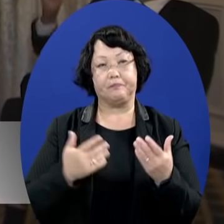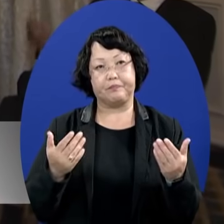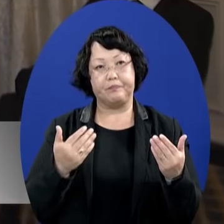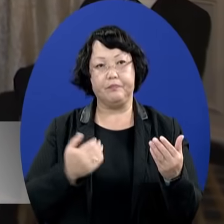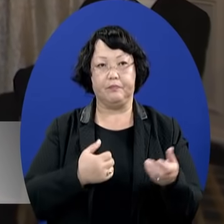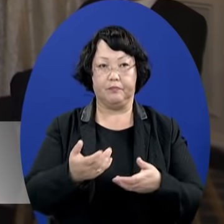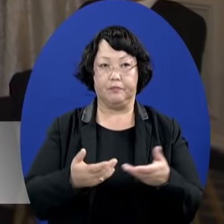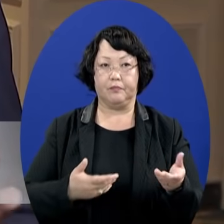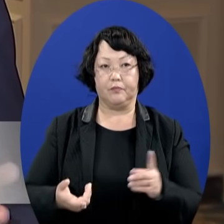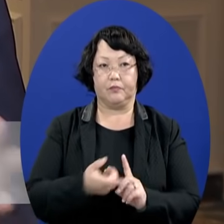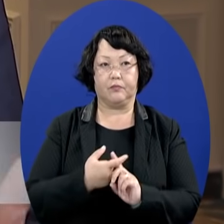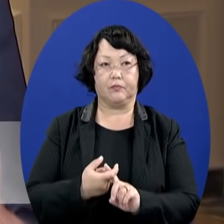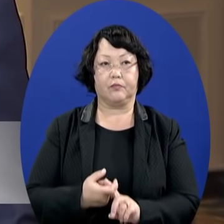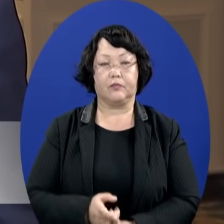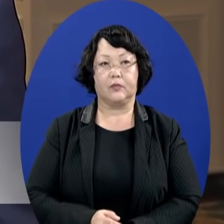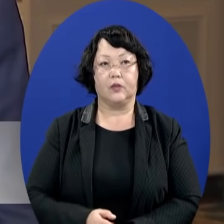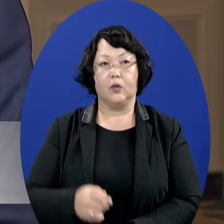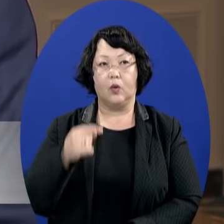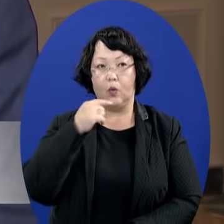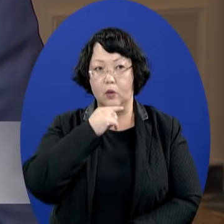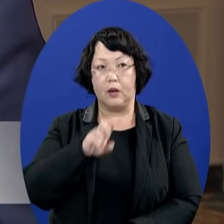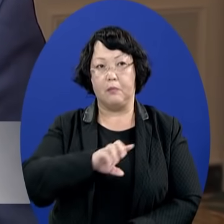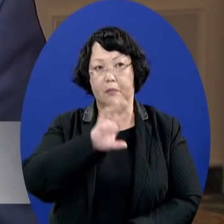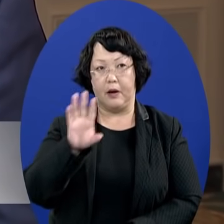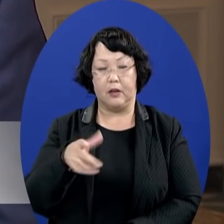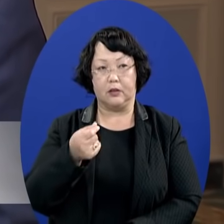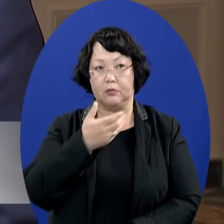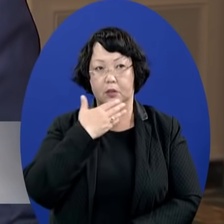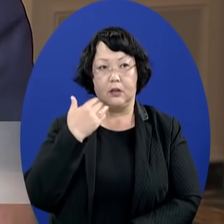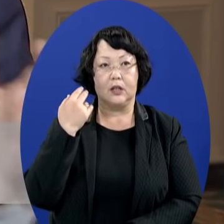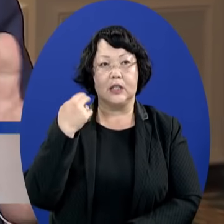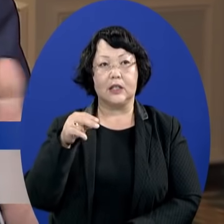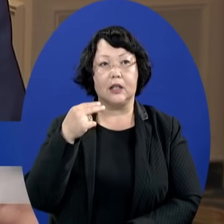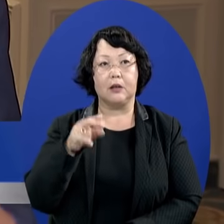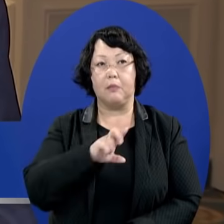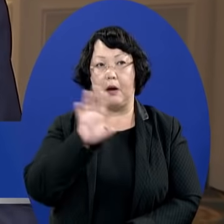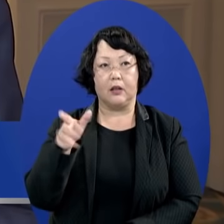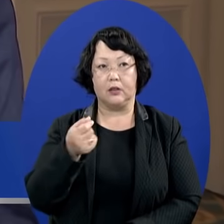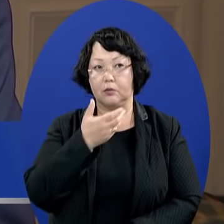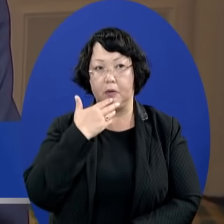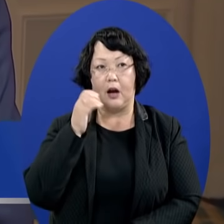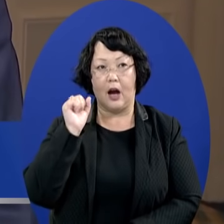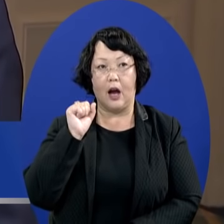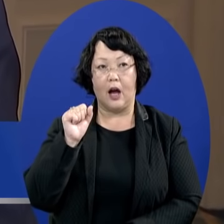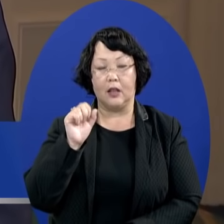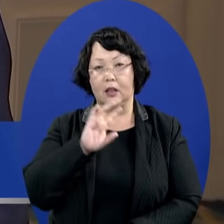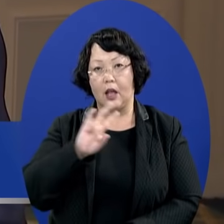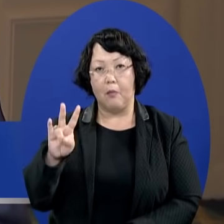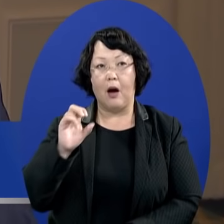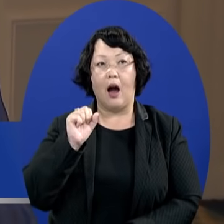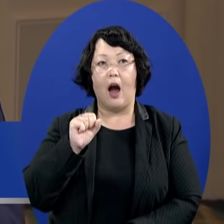энэ холбоогоо өргөжүүлж байгаа. Улаан байгаль гэж байхгүй, цэнхэр байгаль гэж байхгүй. Ардсан намын байгаль гэж байхгүй, ардын намын байгаль гэж